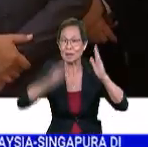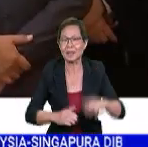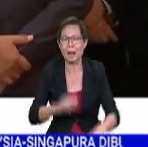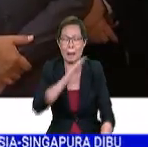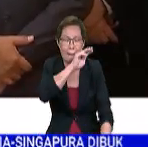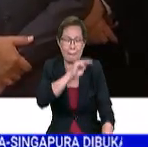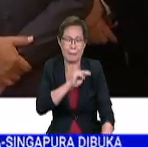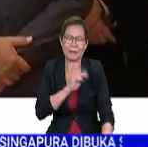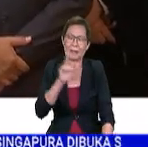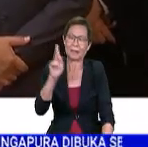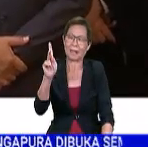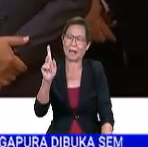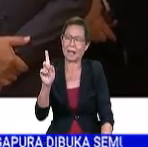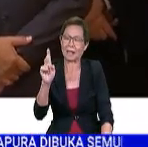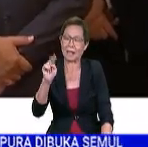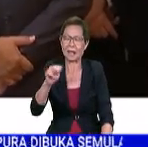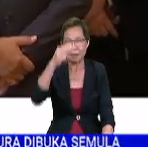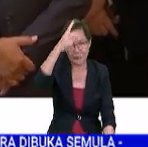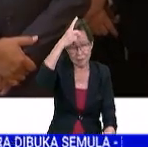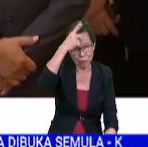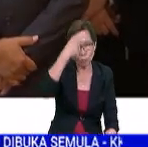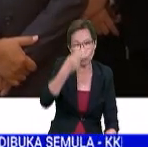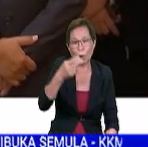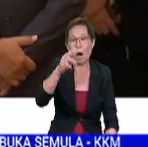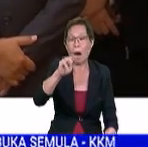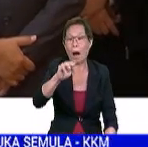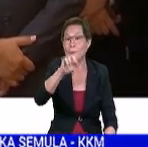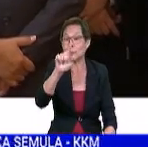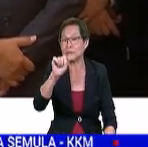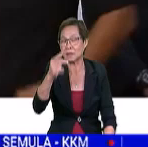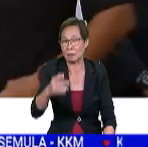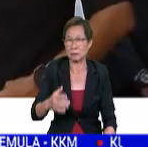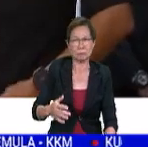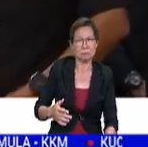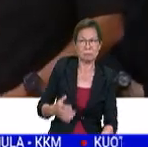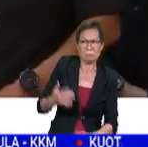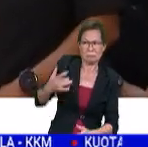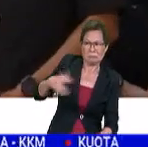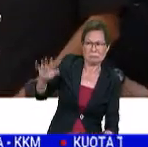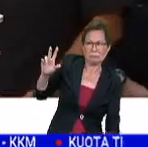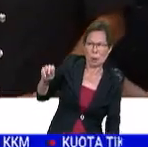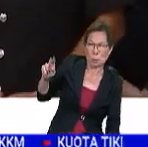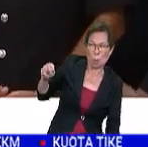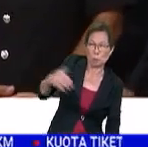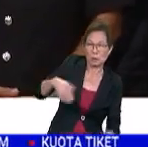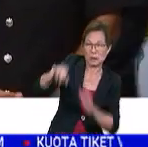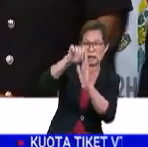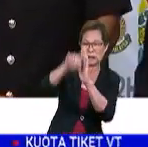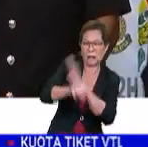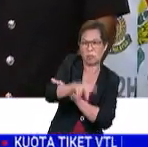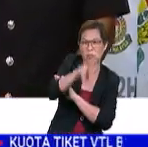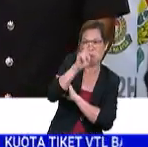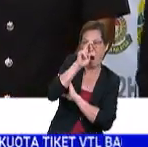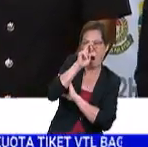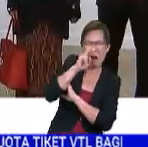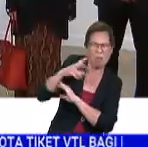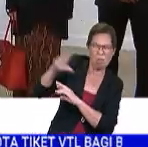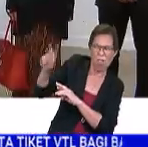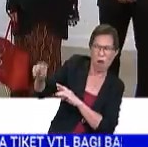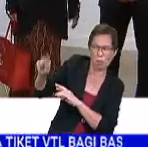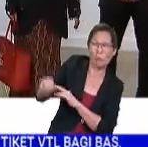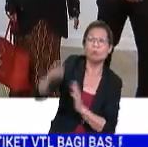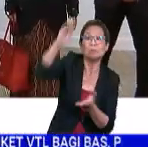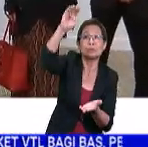Menurut Menteri Dalam Negeri Datuk Seri Hamzah Zainuddin, ia sekaligus menyangkal dakwaan bahawa syarat ketat yang dikenakan